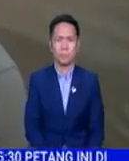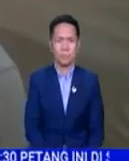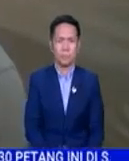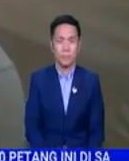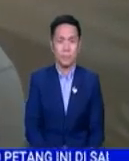MP3